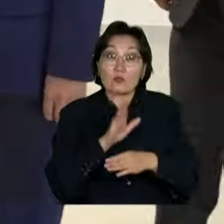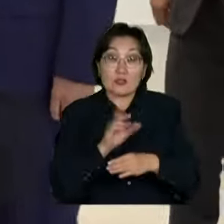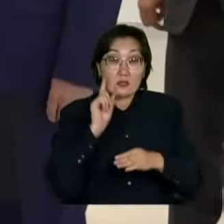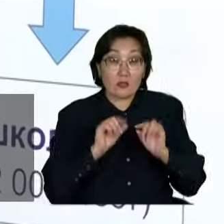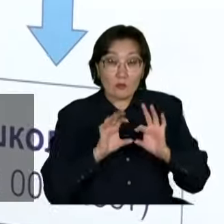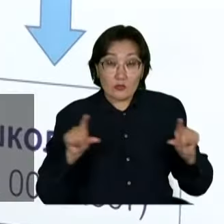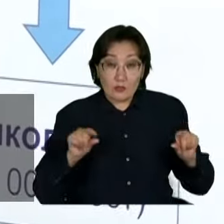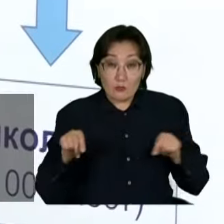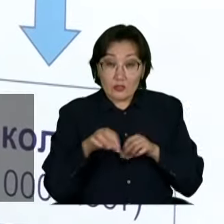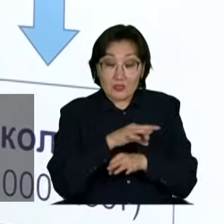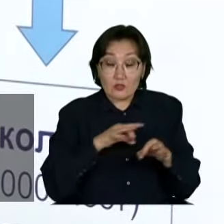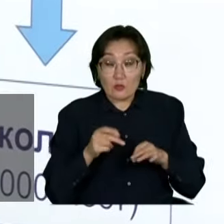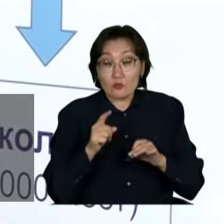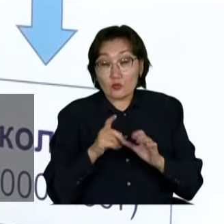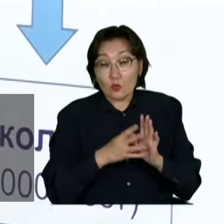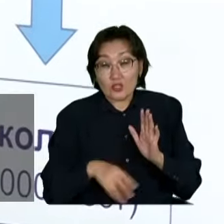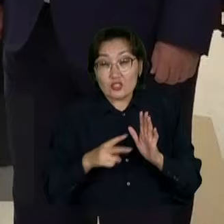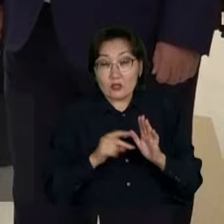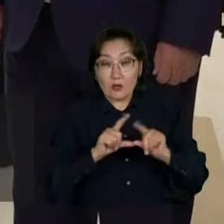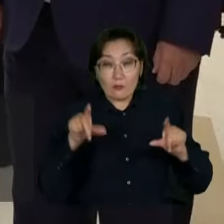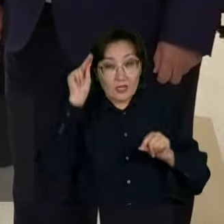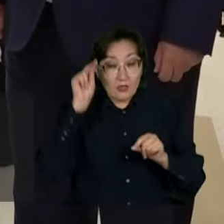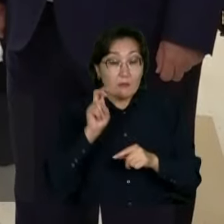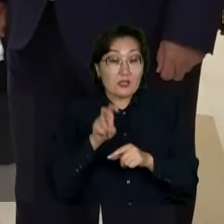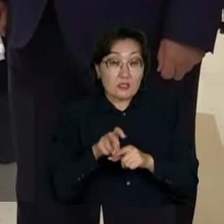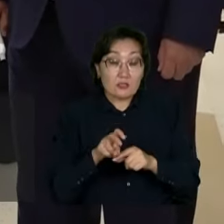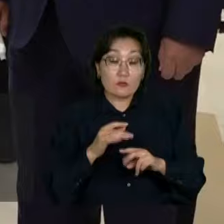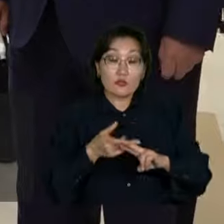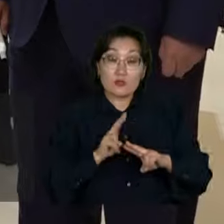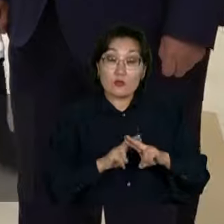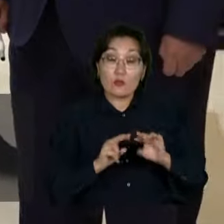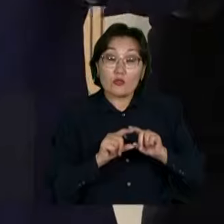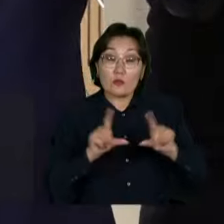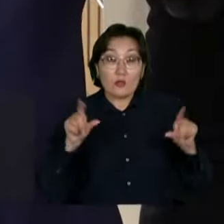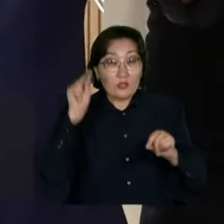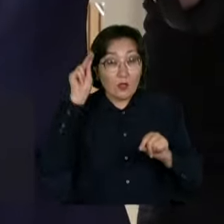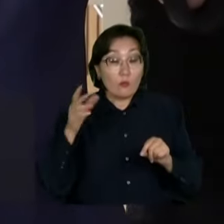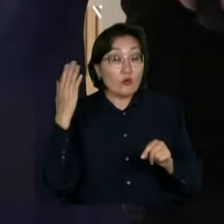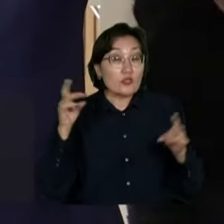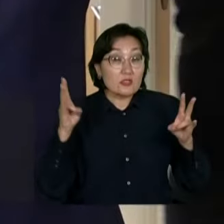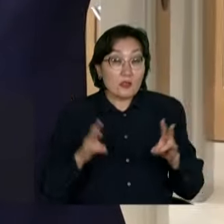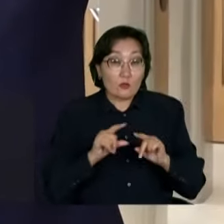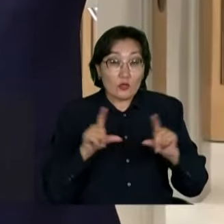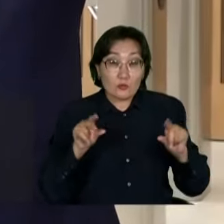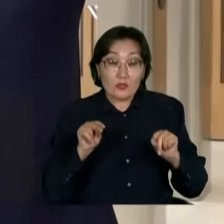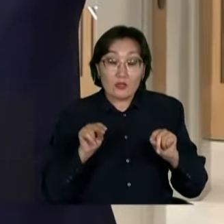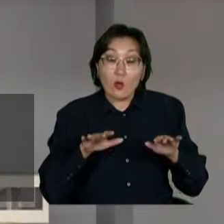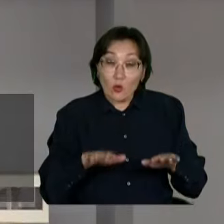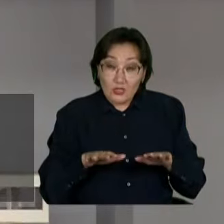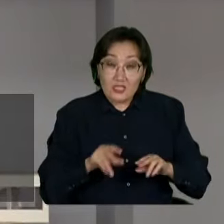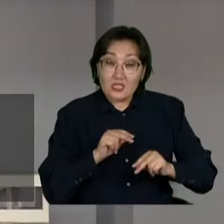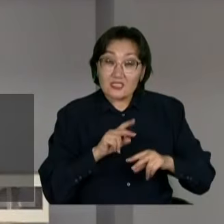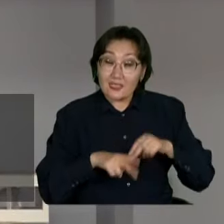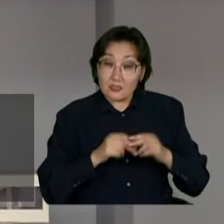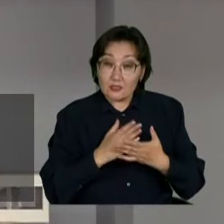жобасы аясында тұрғызылған нөмірі 97-ші мектеп гимназиясына барды. Айта кетейік, бұл нысан бұрын апатты жағдайдағы білім ордасының орнына салынған.